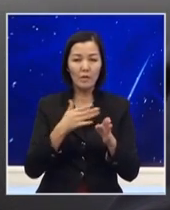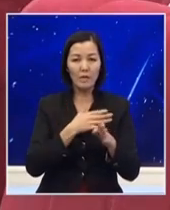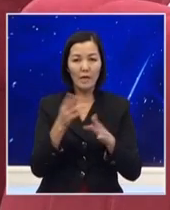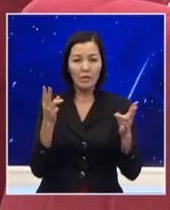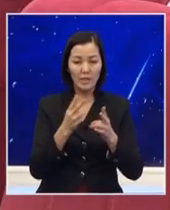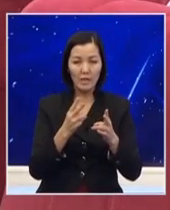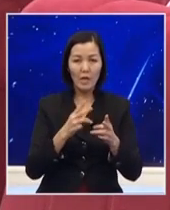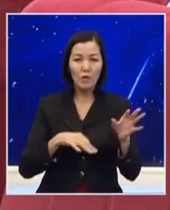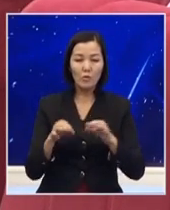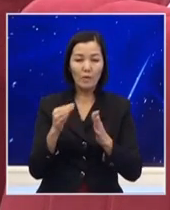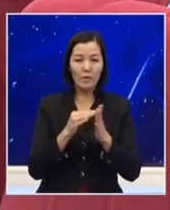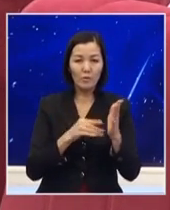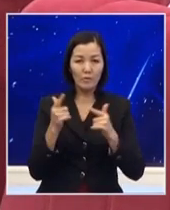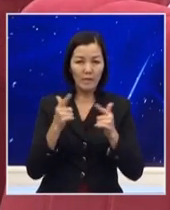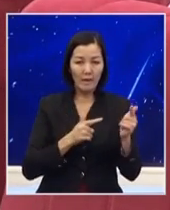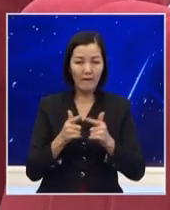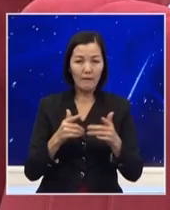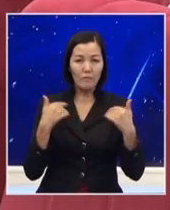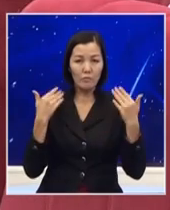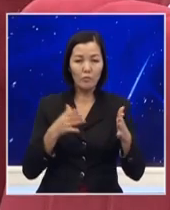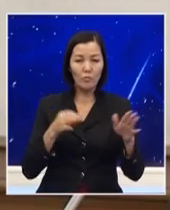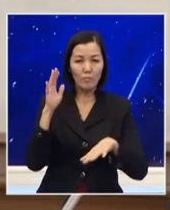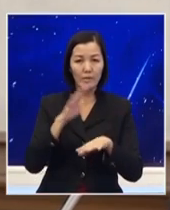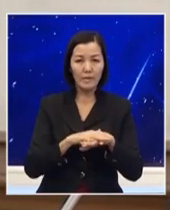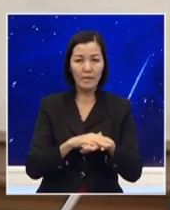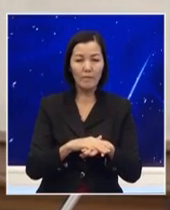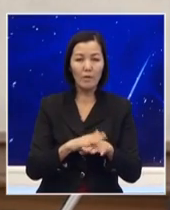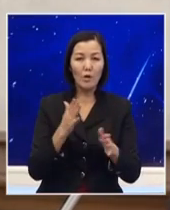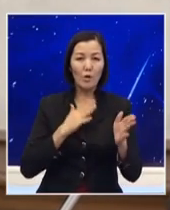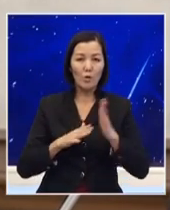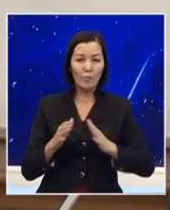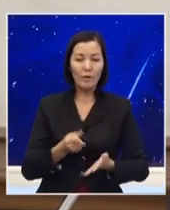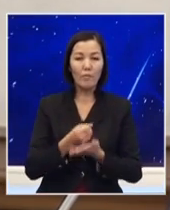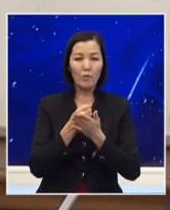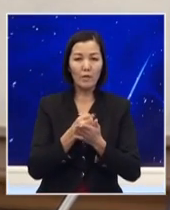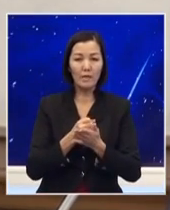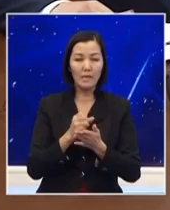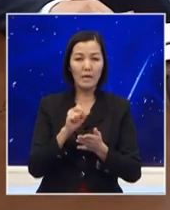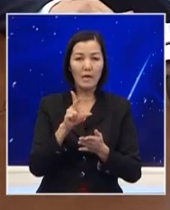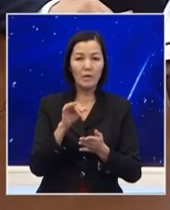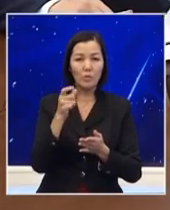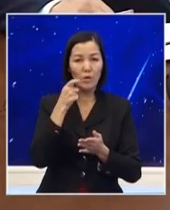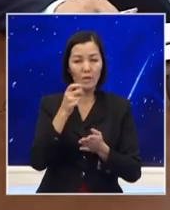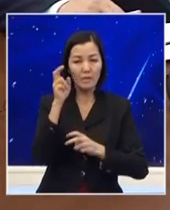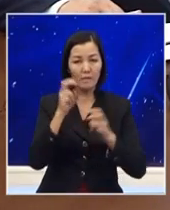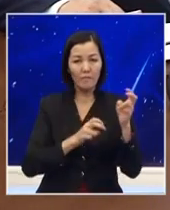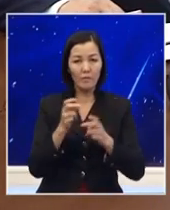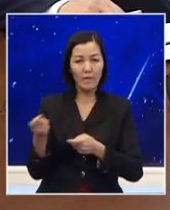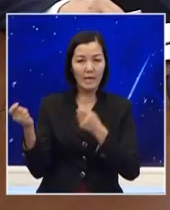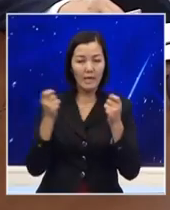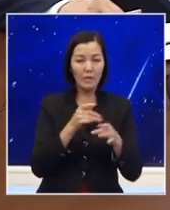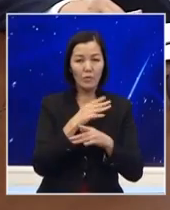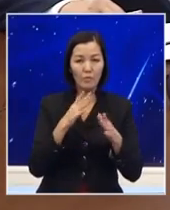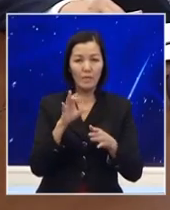қажет. Жобаның сметалық құжаты дайын, ұсынысын облыс әкімі қуана құптады. Ақсу қант зауытына әкелінетін тәтті түбірдің басым